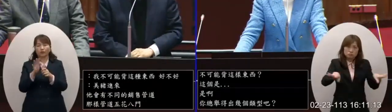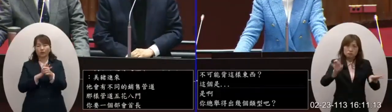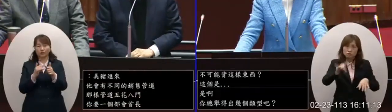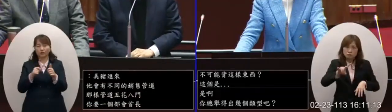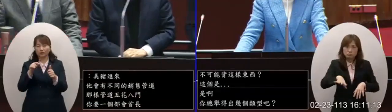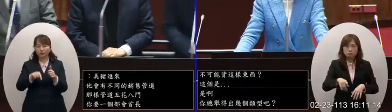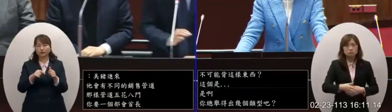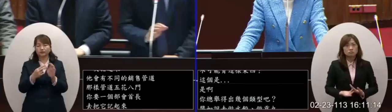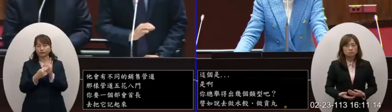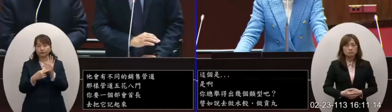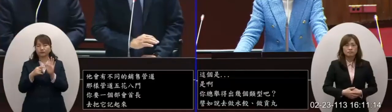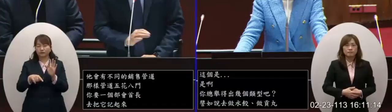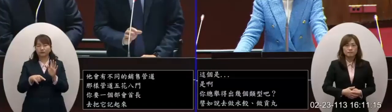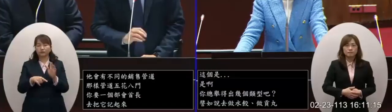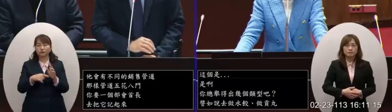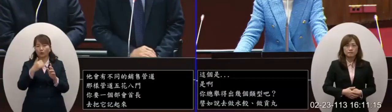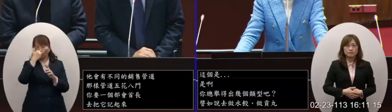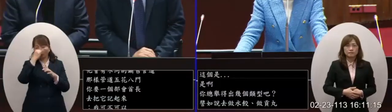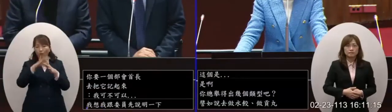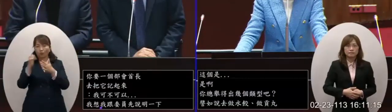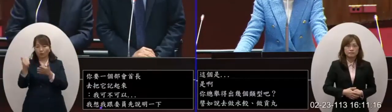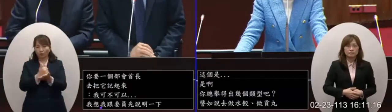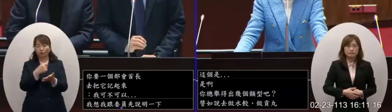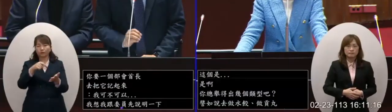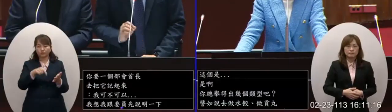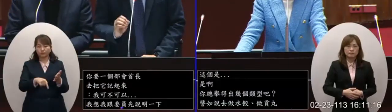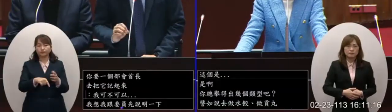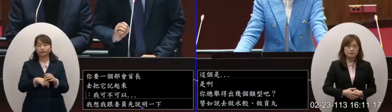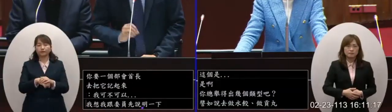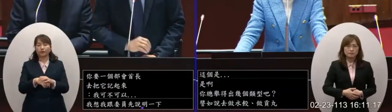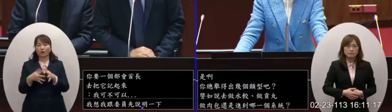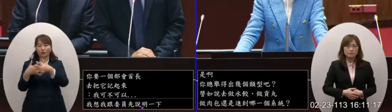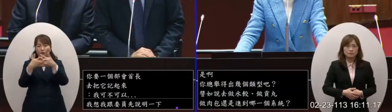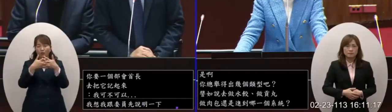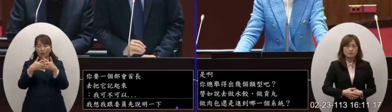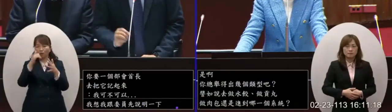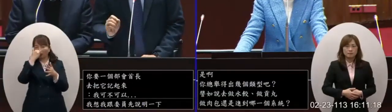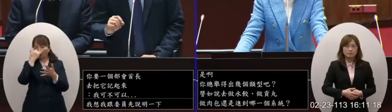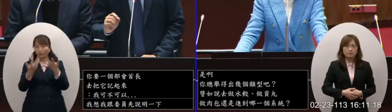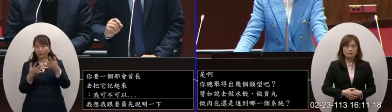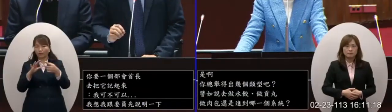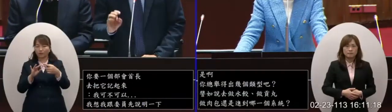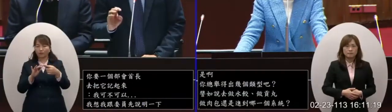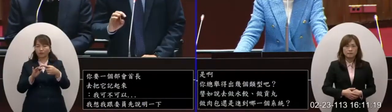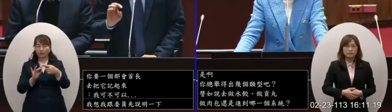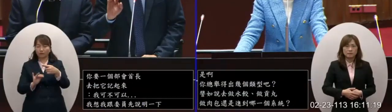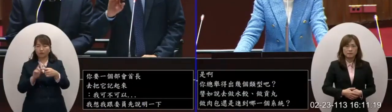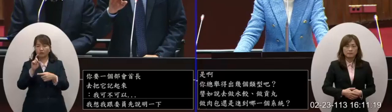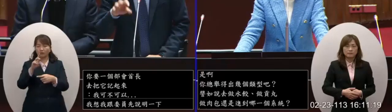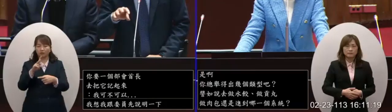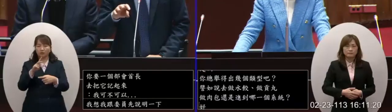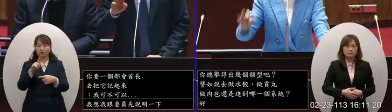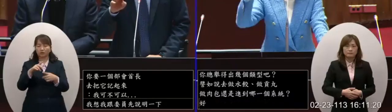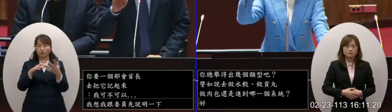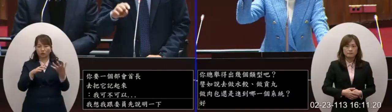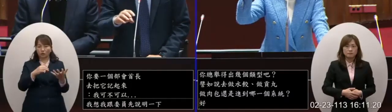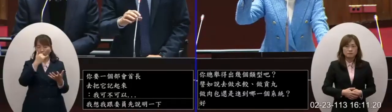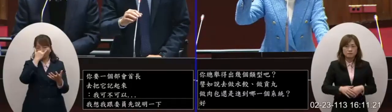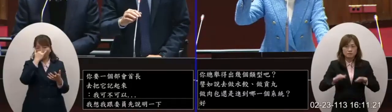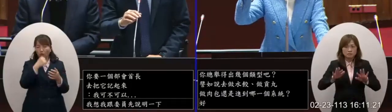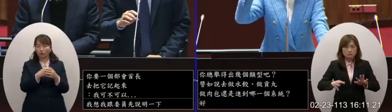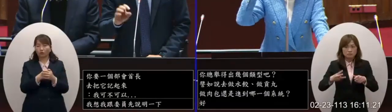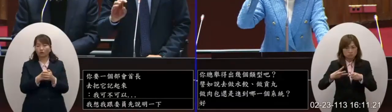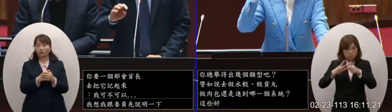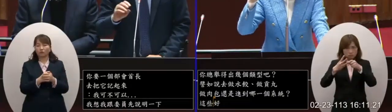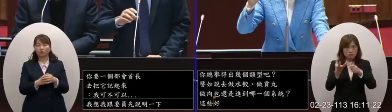明一下哦，就是说整个猪肉的进口里面哦，那美国猪肉大概占比是大概12%，大部分的猪肉 现在是第三